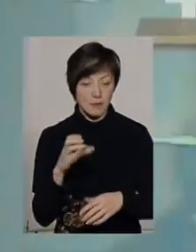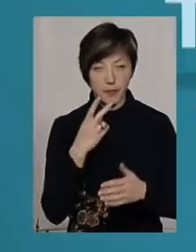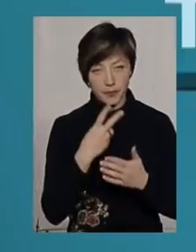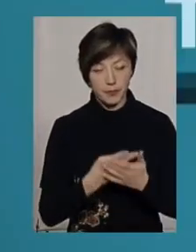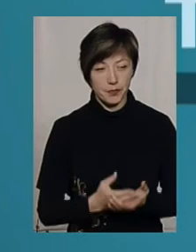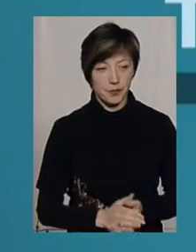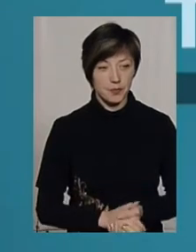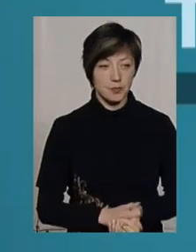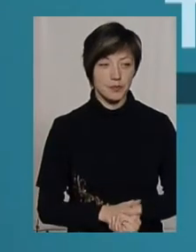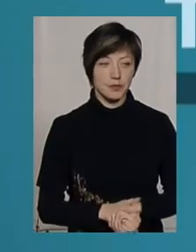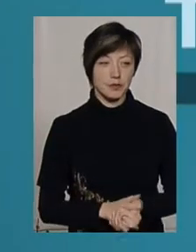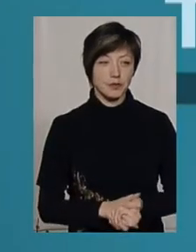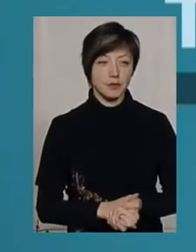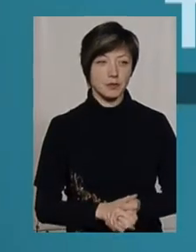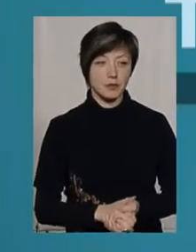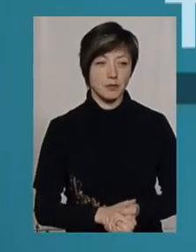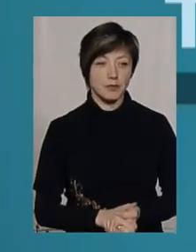подивимося.